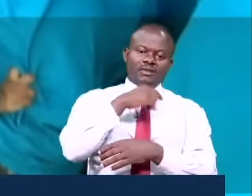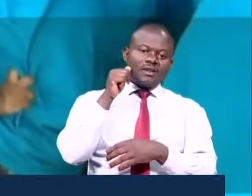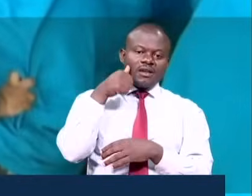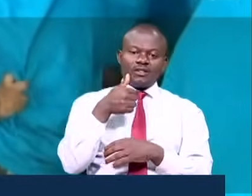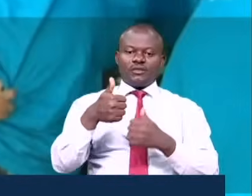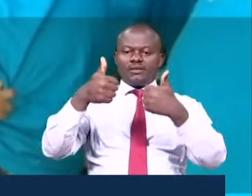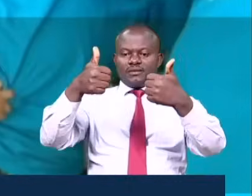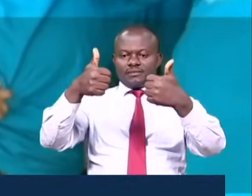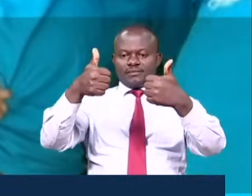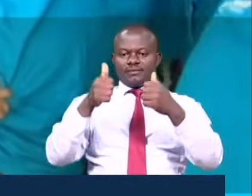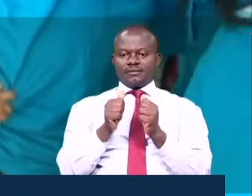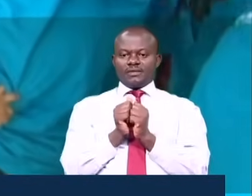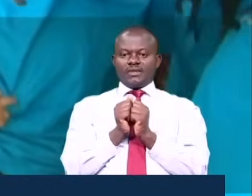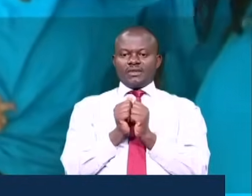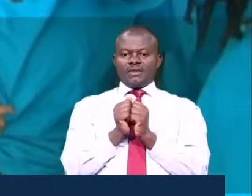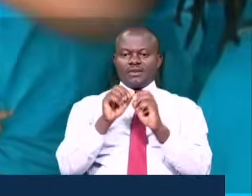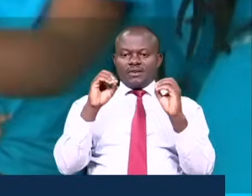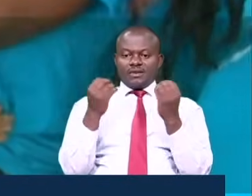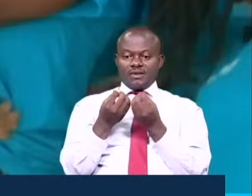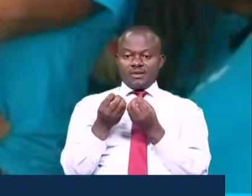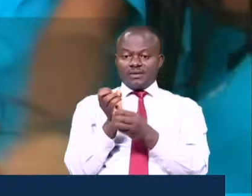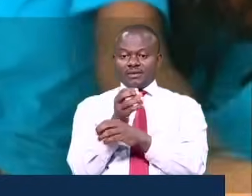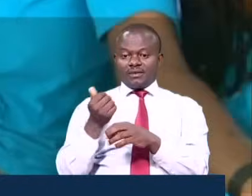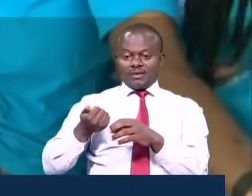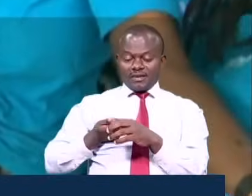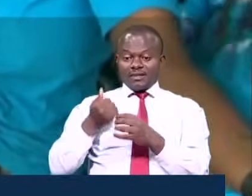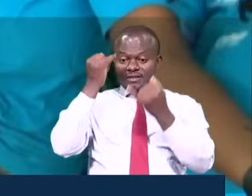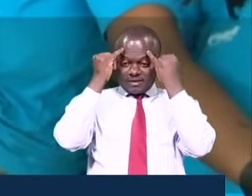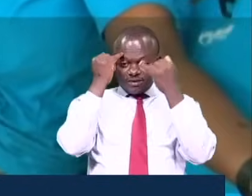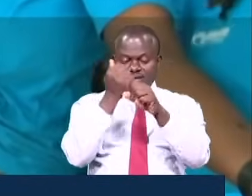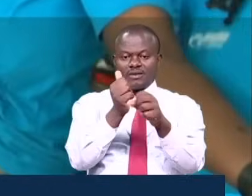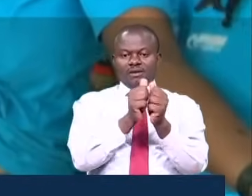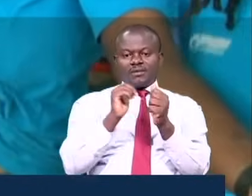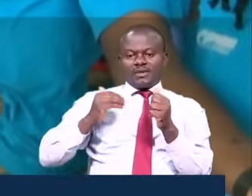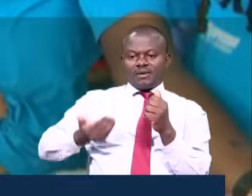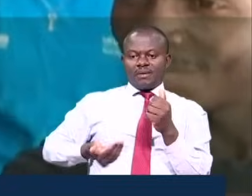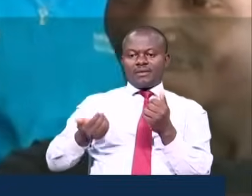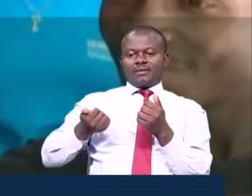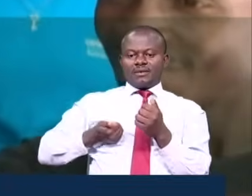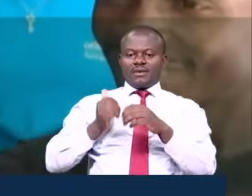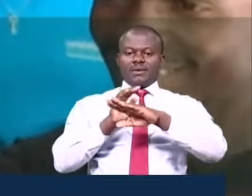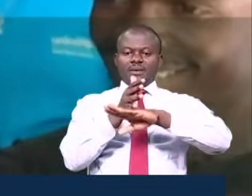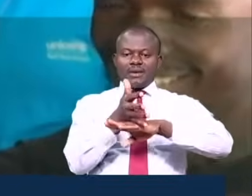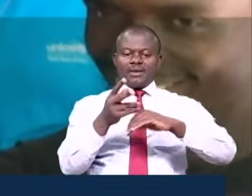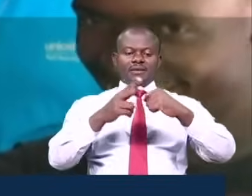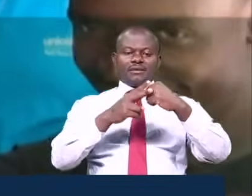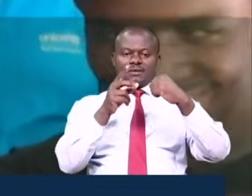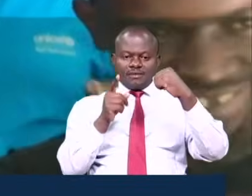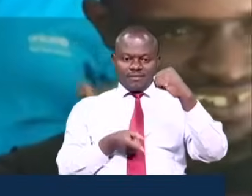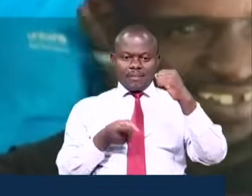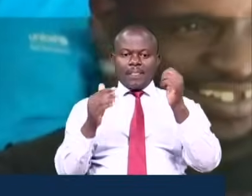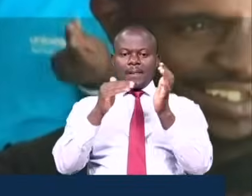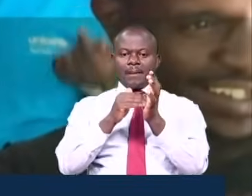heza. Umuryango Impanuro Girls Initiative ukorana n'abagore n'abakobwa bagera ku 2007,